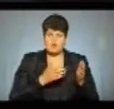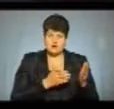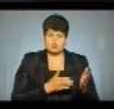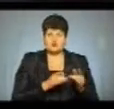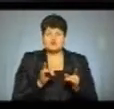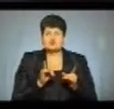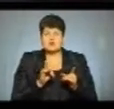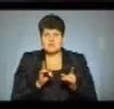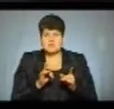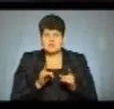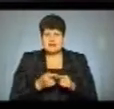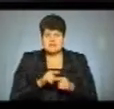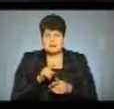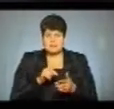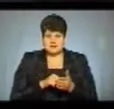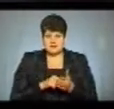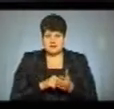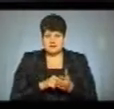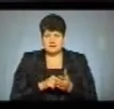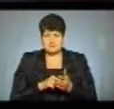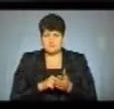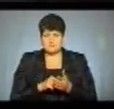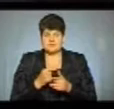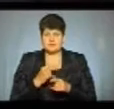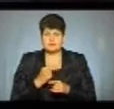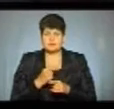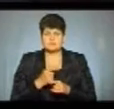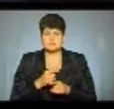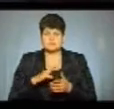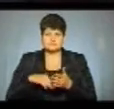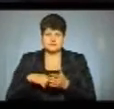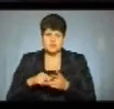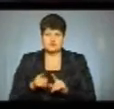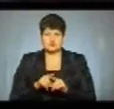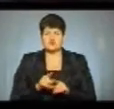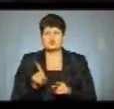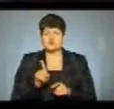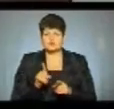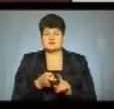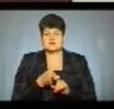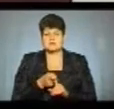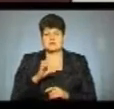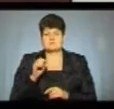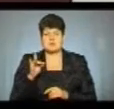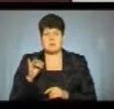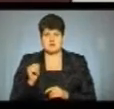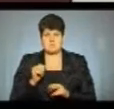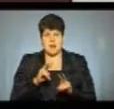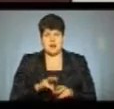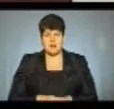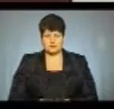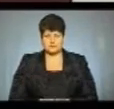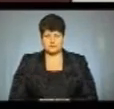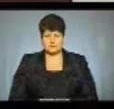щоб все-таки це питання зняття санкцій стосовно Сбербанку переглянути, можливо.